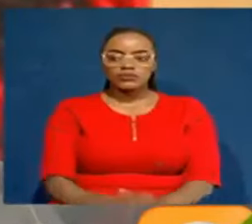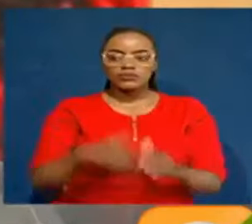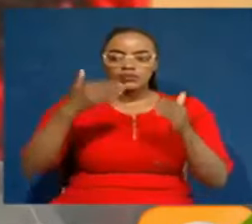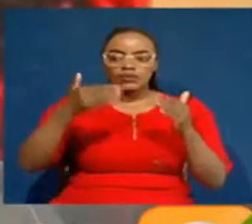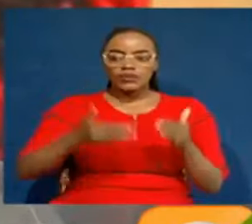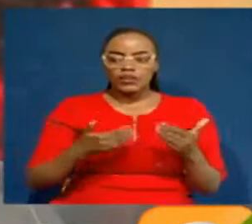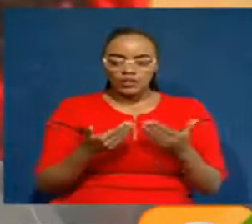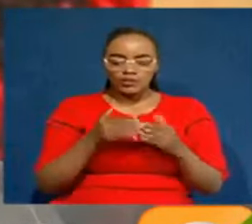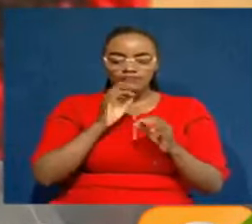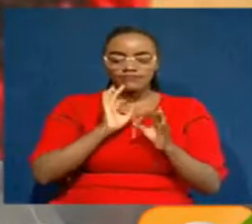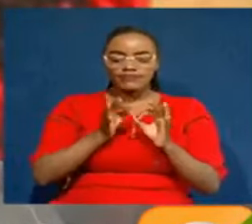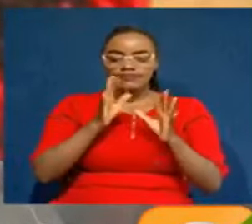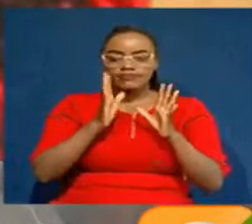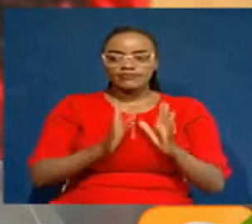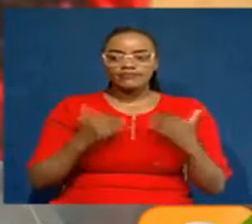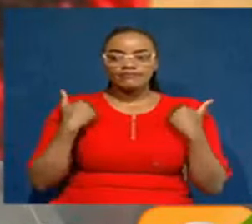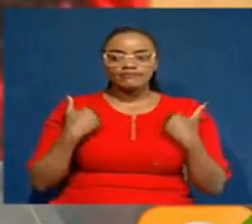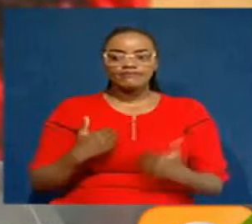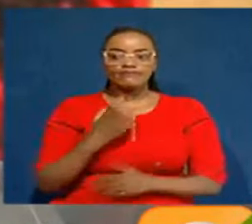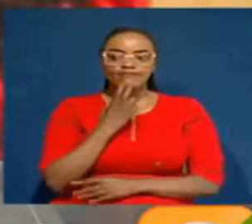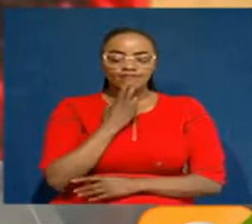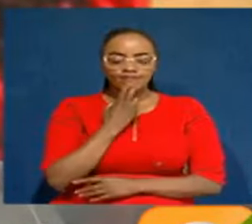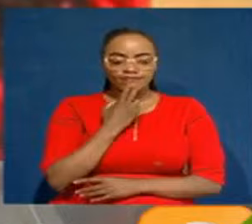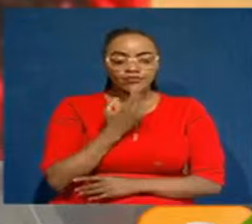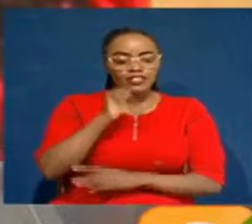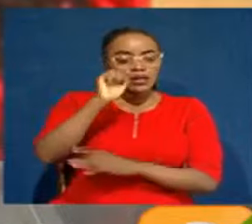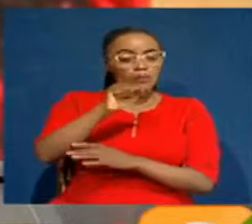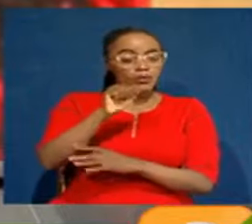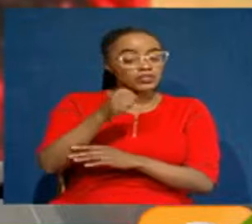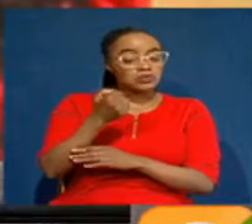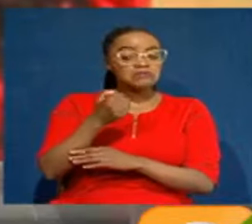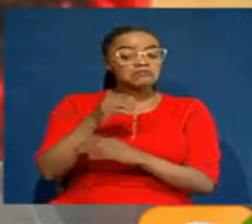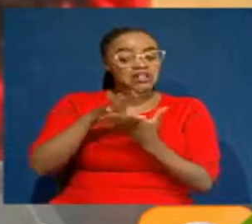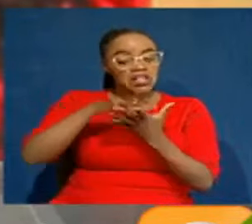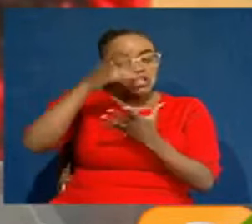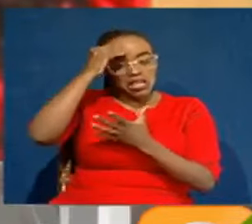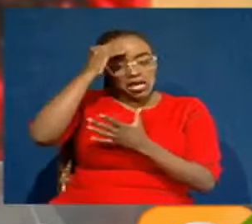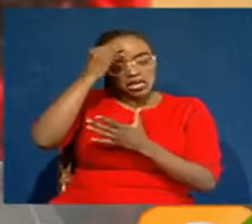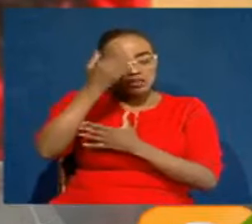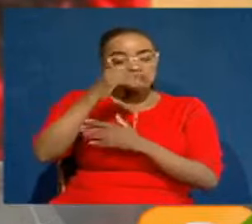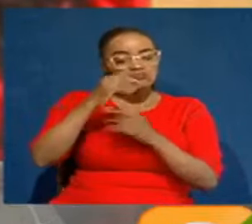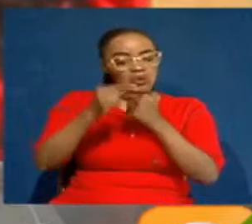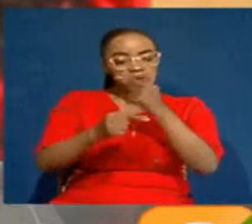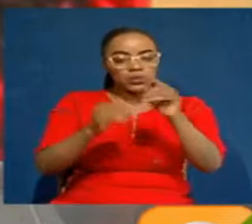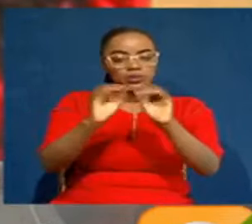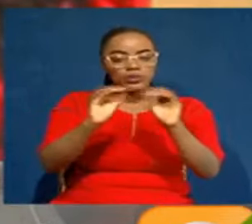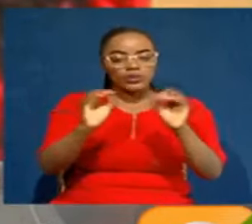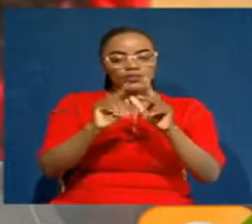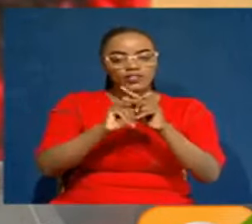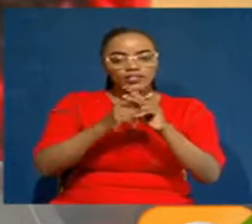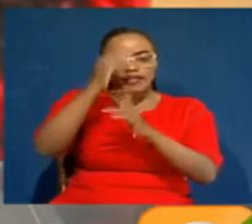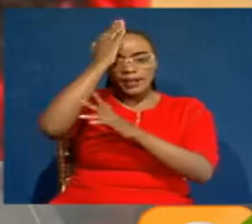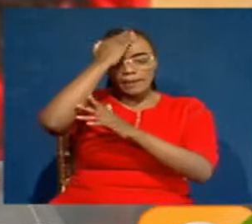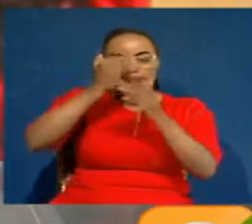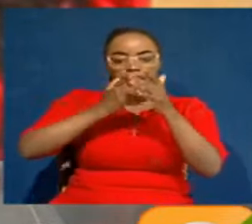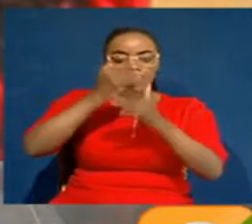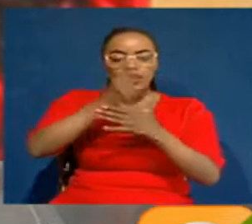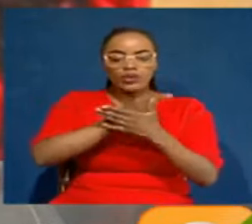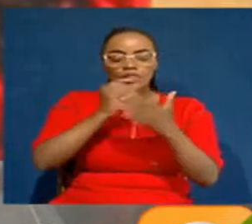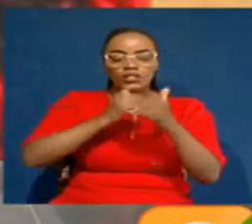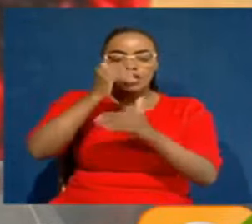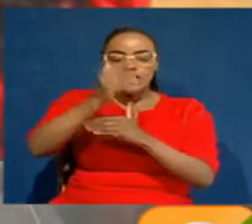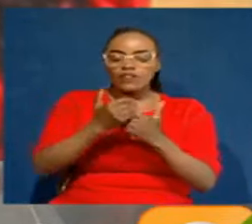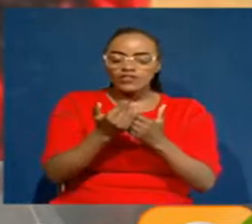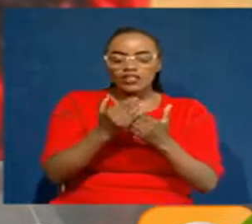Naam, karibu mtazamaji nikiwa naye Binjo Kishege. Huenda shughuli za masomo zikatatizika kuanzia siku ya Jumatatu ijayo baada